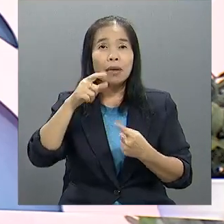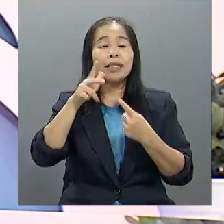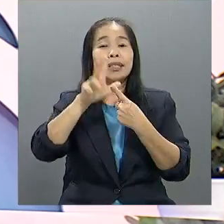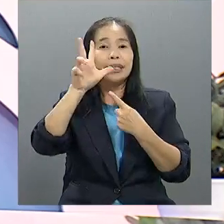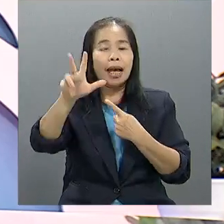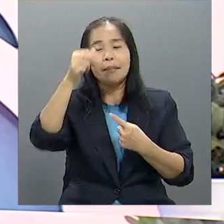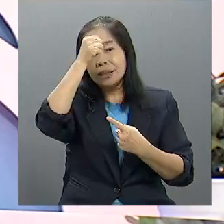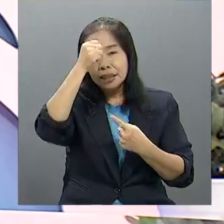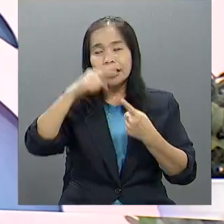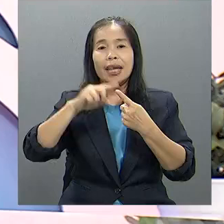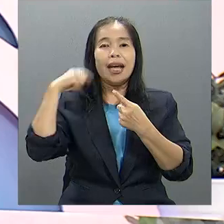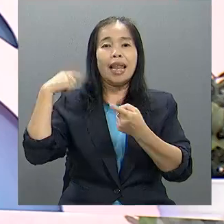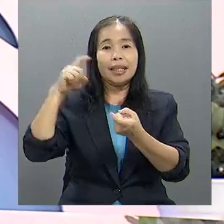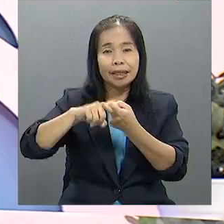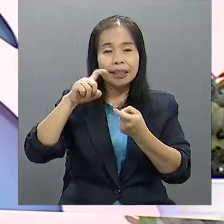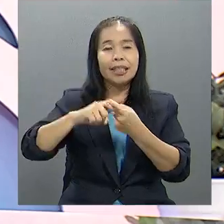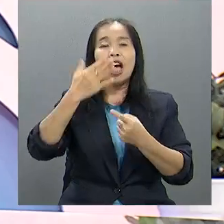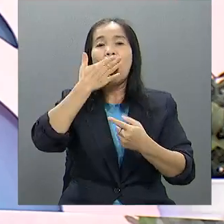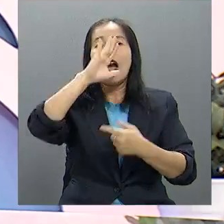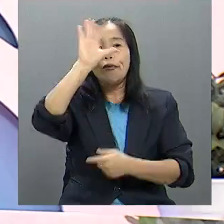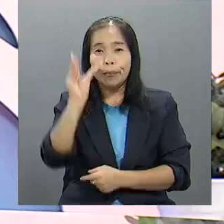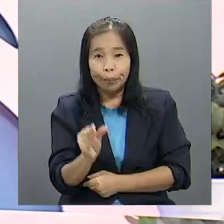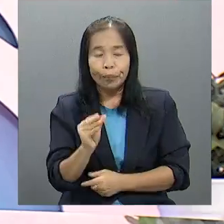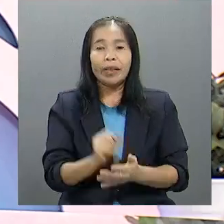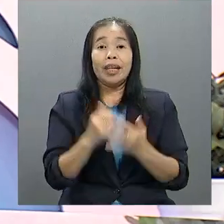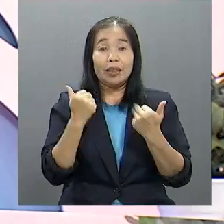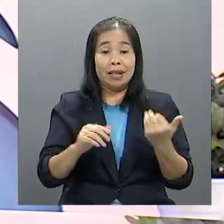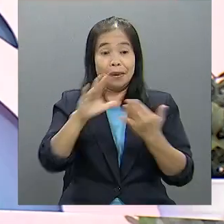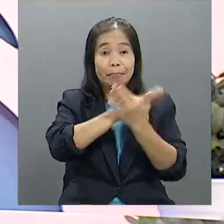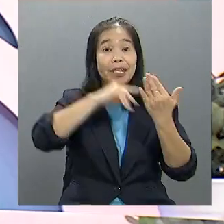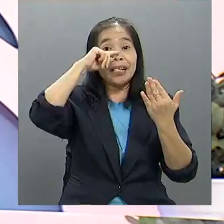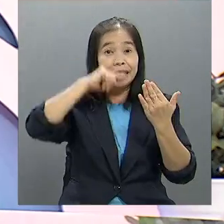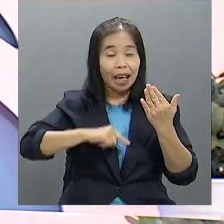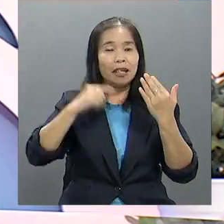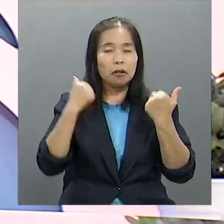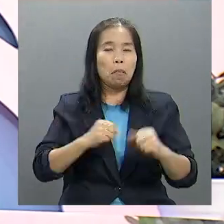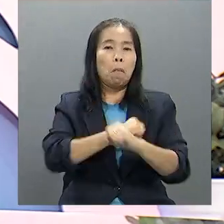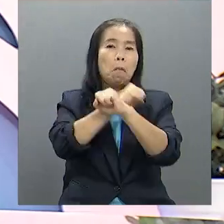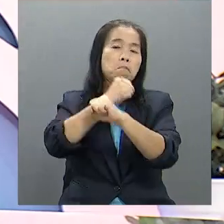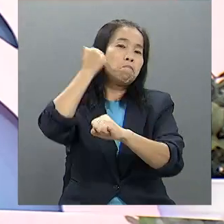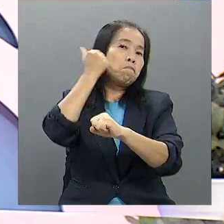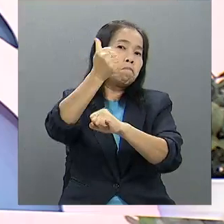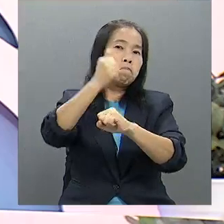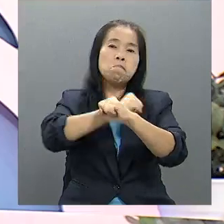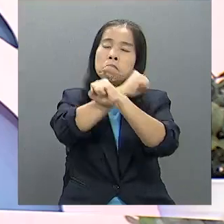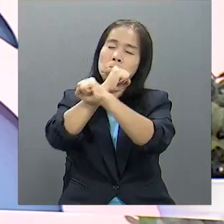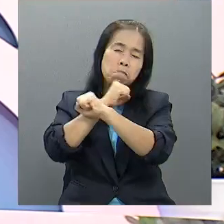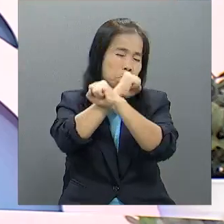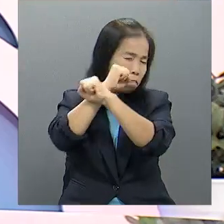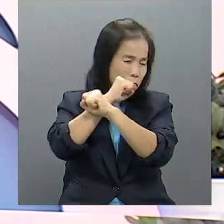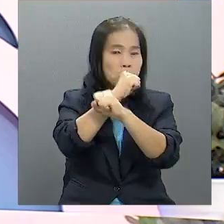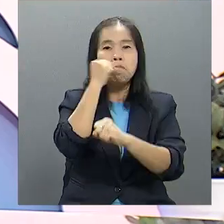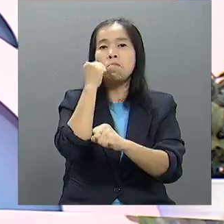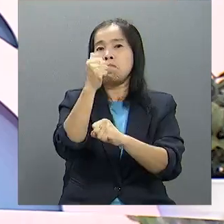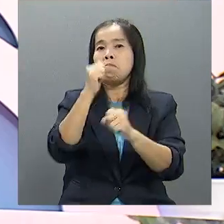ล้วก็แอฟริกาใต้ค่ะแต่ในส่วนของประเทศไทยก็ต้องยอมรับว่าเรานะคะประสบความสำเร็จในการควบคุมการแพร่ระบาดของโควิด-19